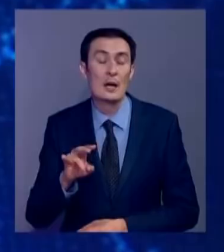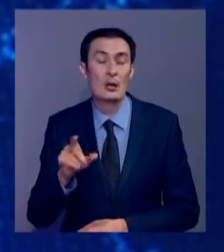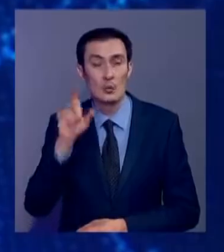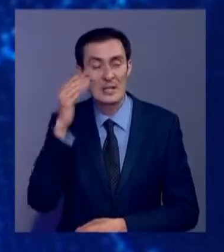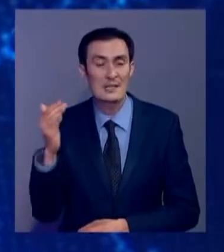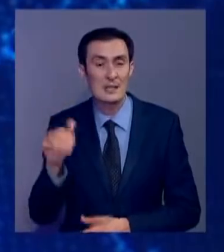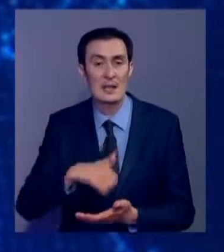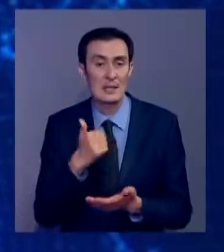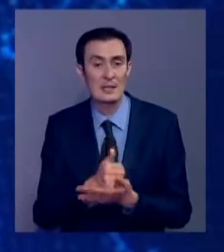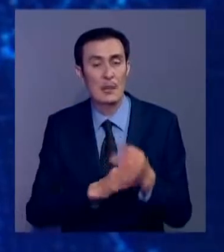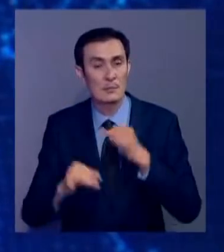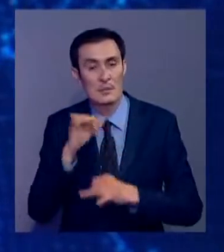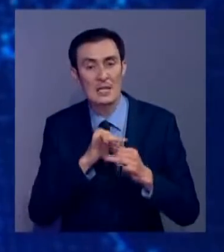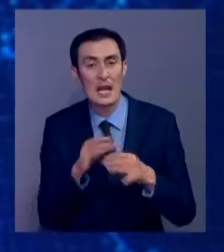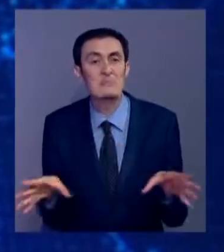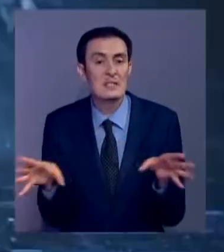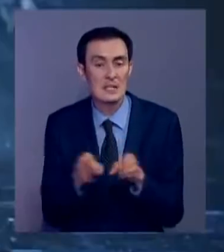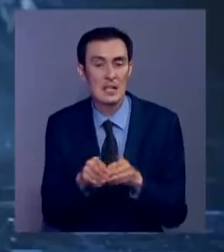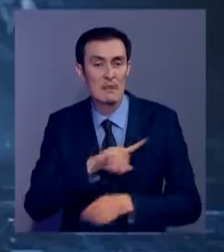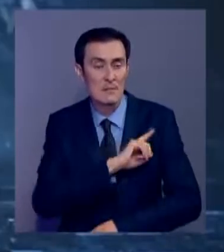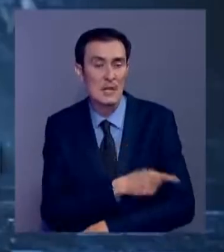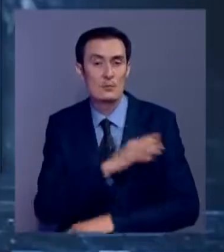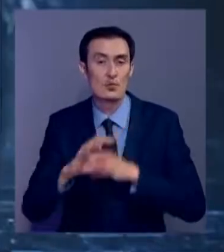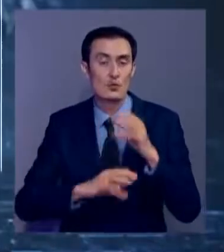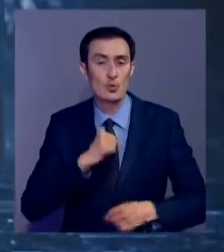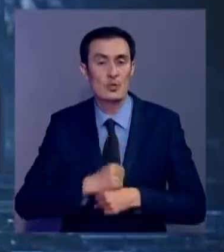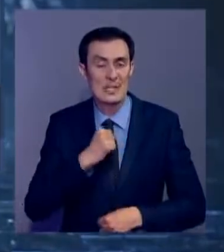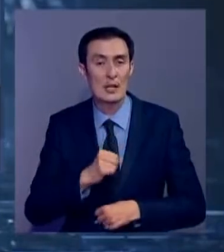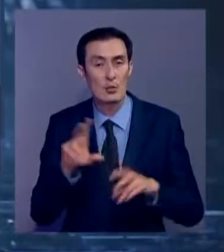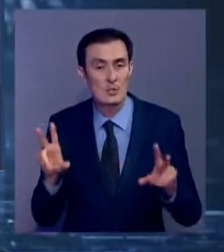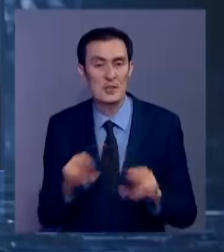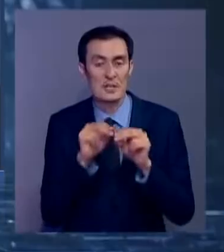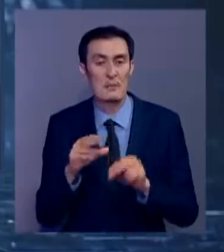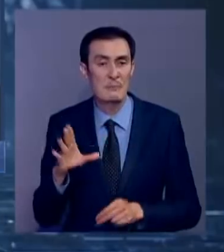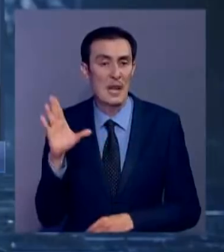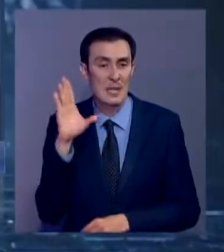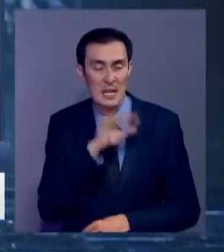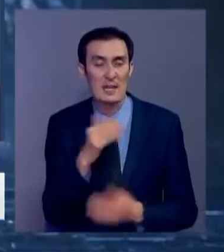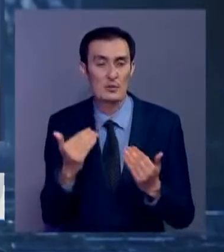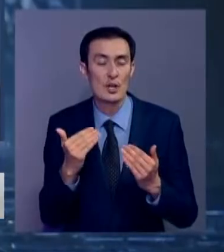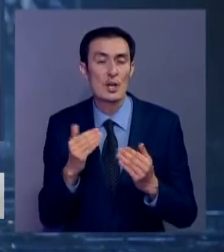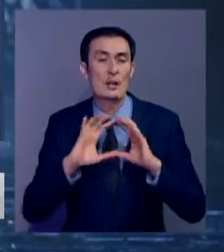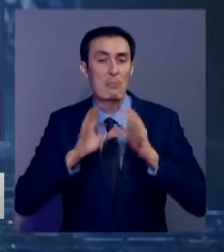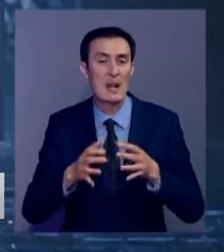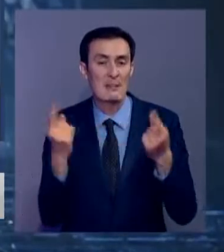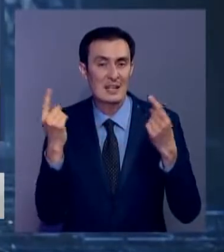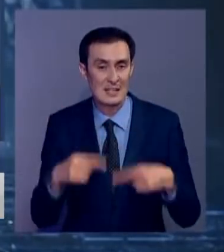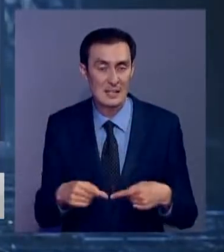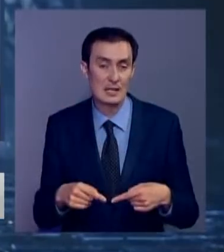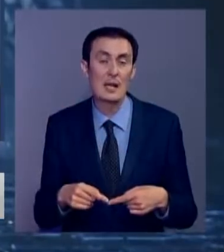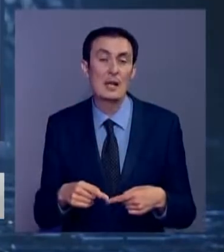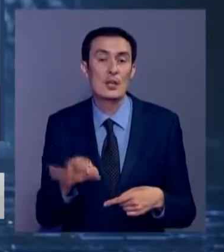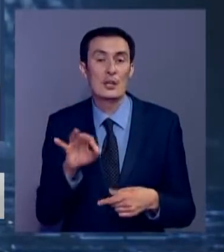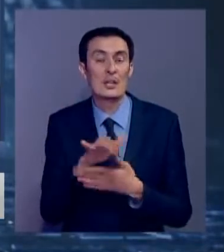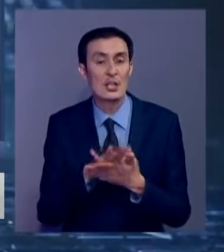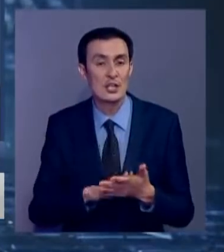турецкий лидер высказались за объединение международных усилий для успешного преодоления текущего глобального кризиса. Речь шла